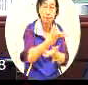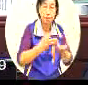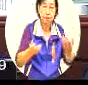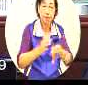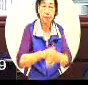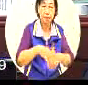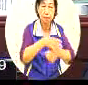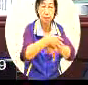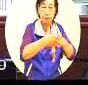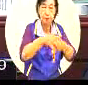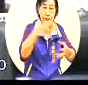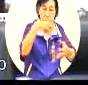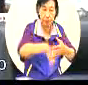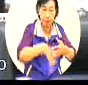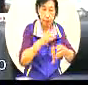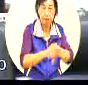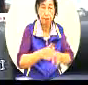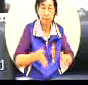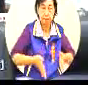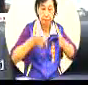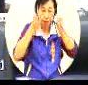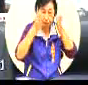的结果再跟陈议员报告。谢谢。